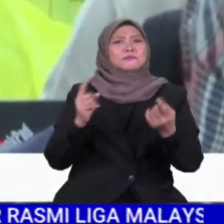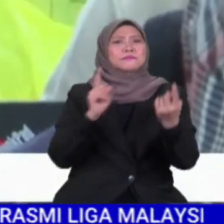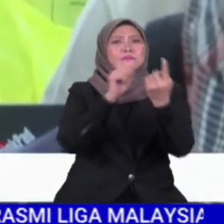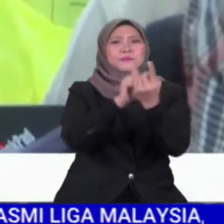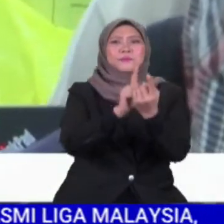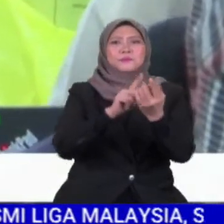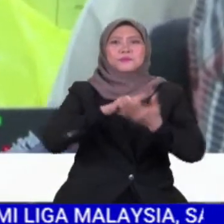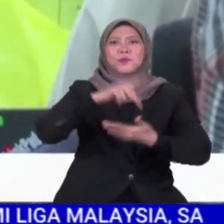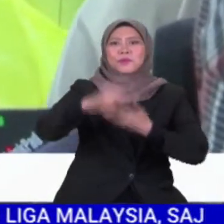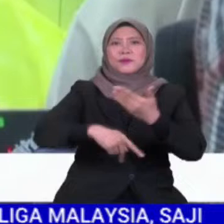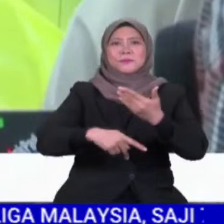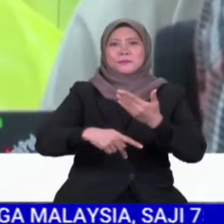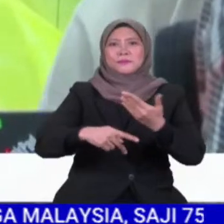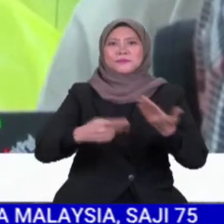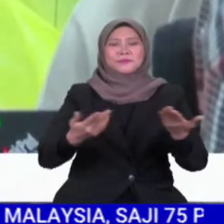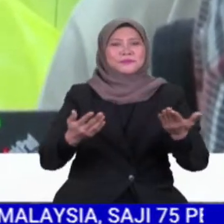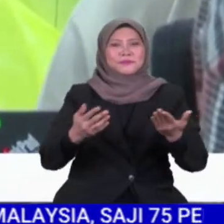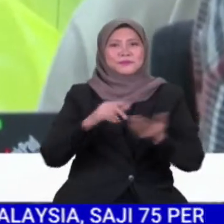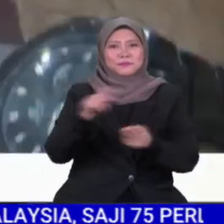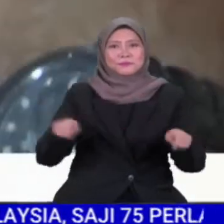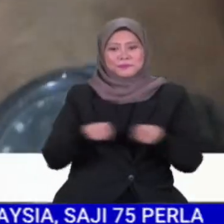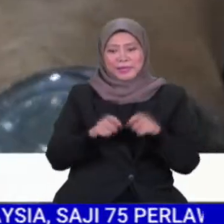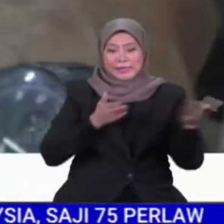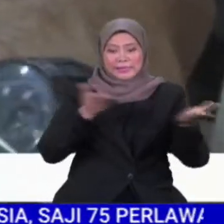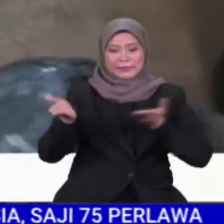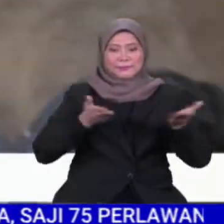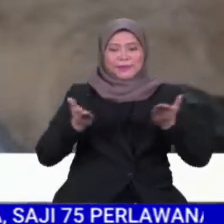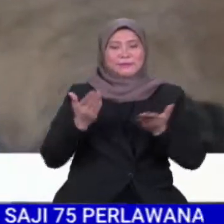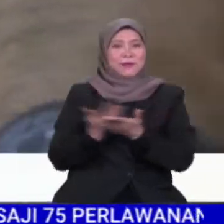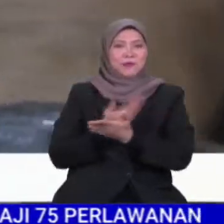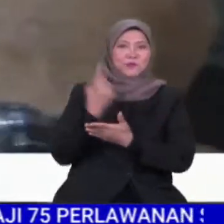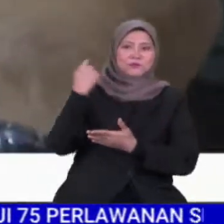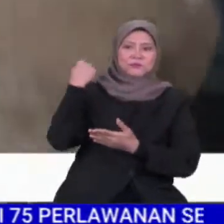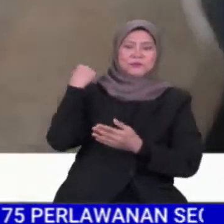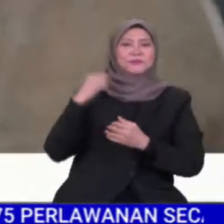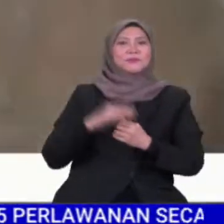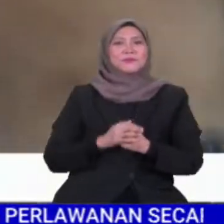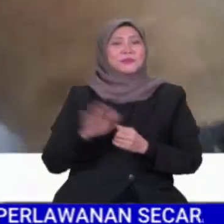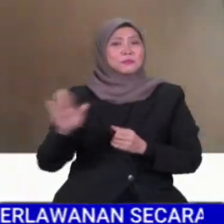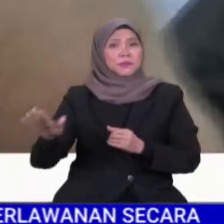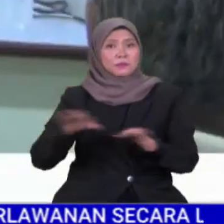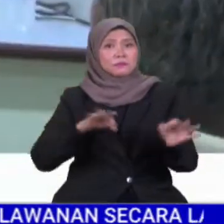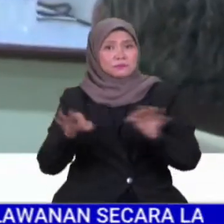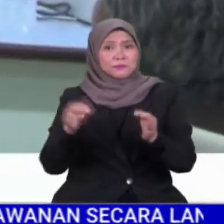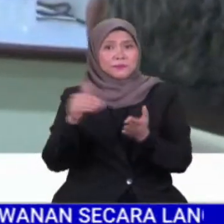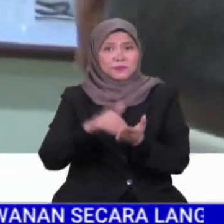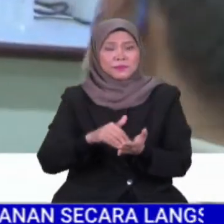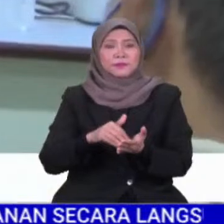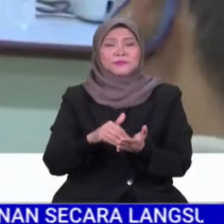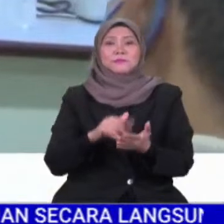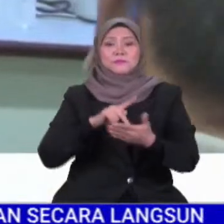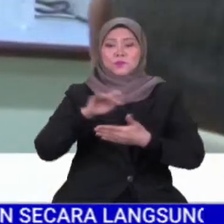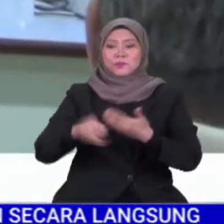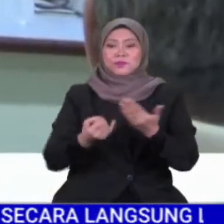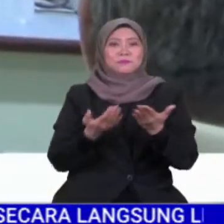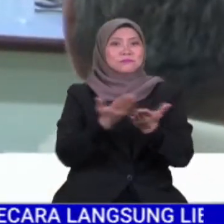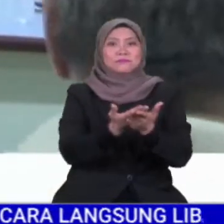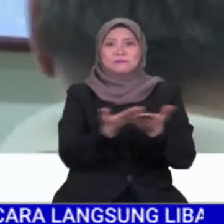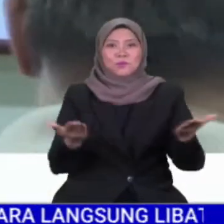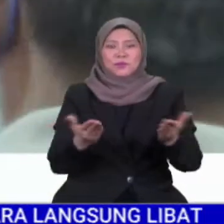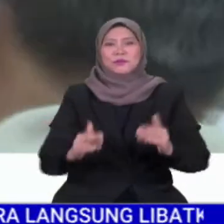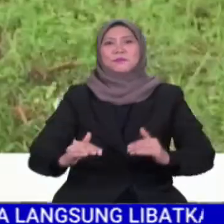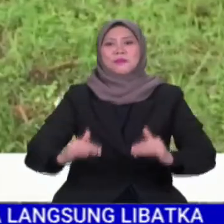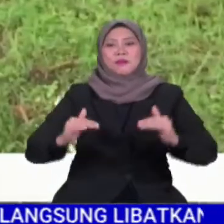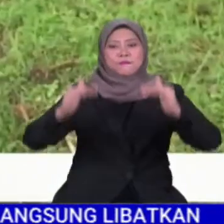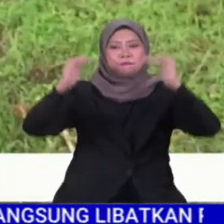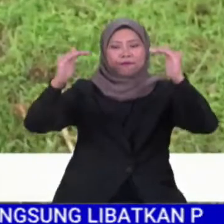menghadiri sebuah program yang diadakan di pusat khidmatnya baru-baru ini. Jelasnya lagi, antara projek yang dimohon ialah naik